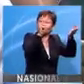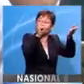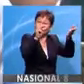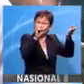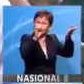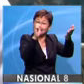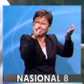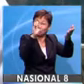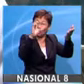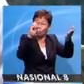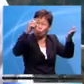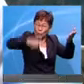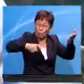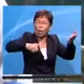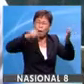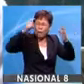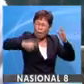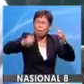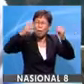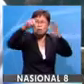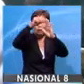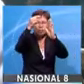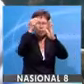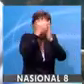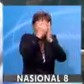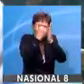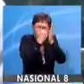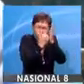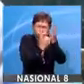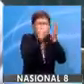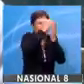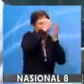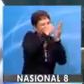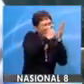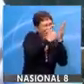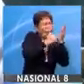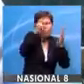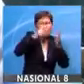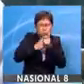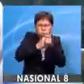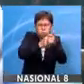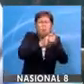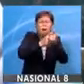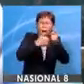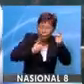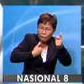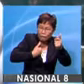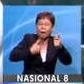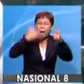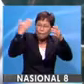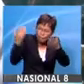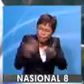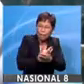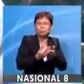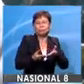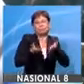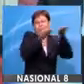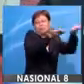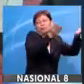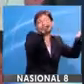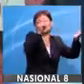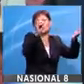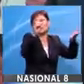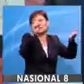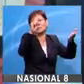banyak perkara-perkara syarat-syarat yang mesti dipenuhi jadi dia Sekarangnya peringkat